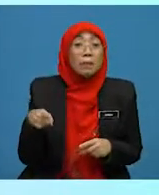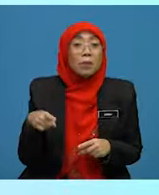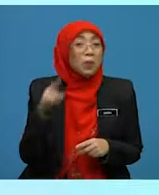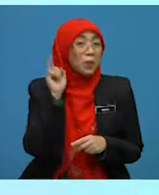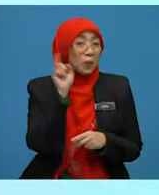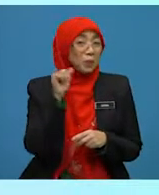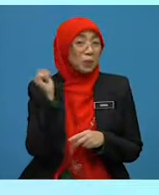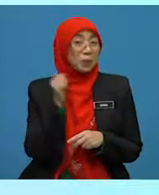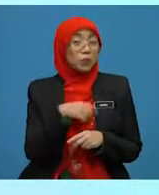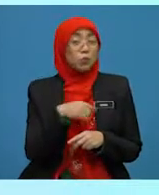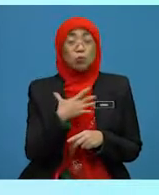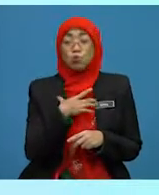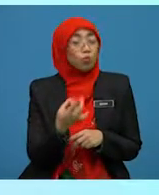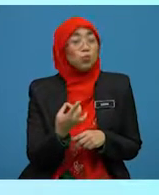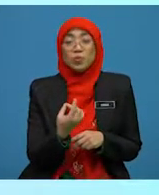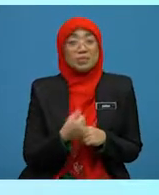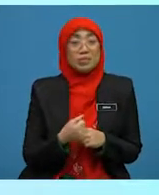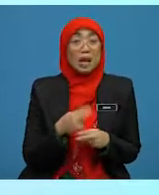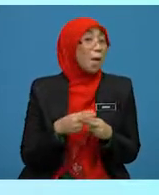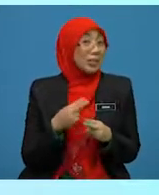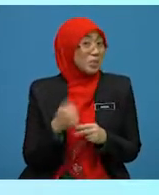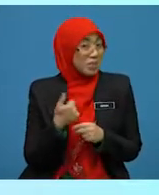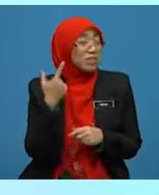tahu, Zainab pasti tersenyum.